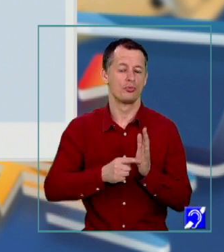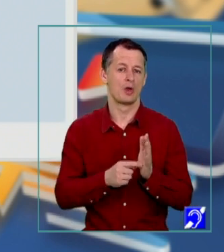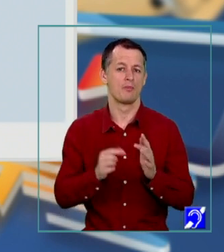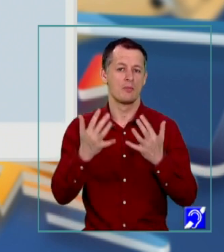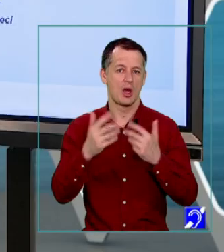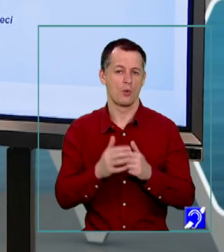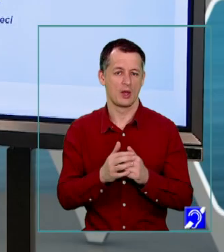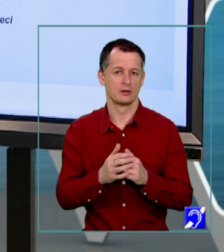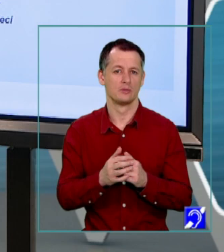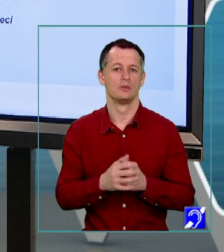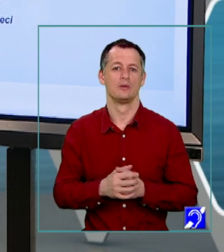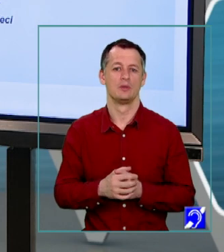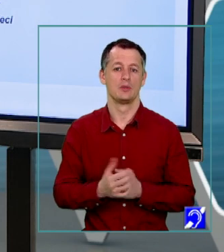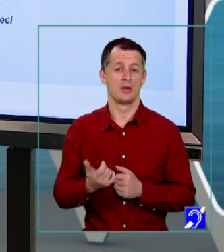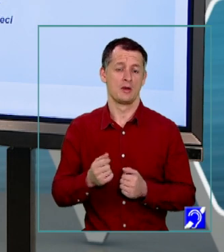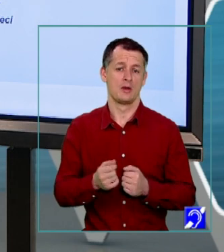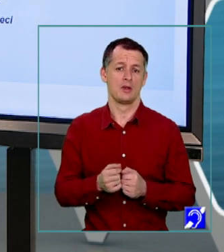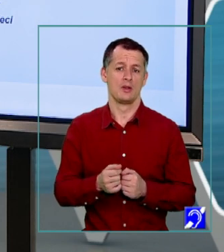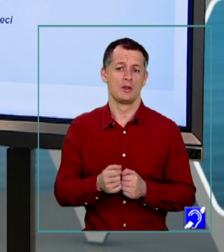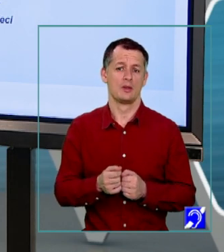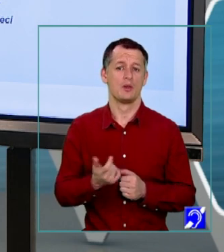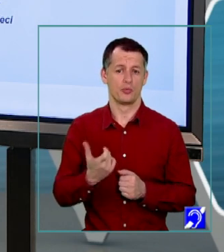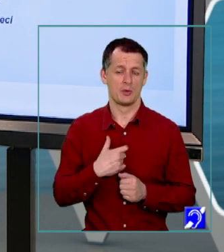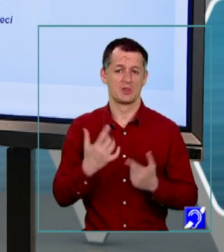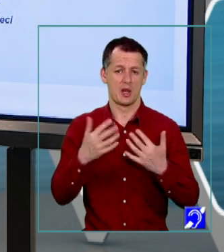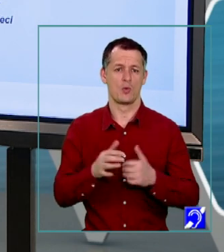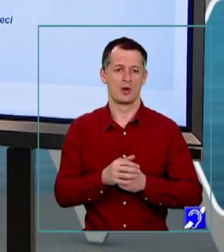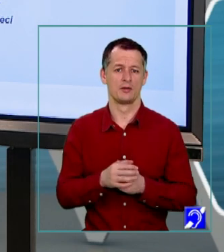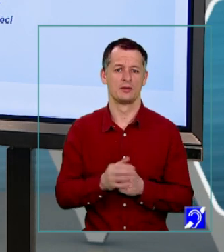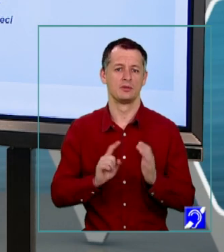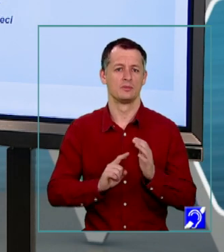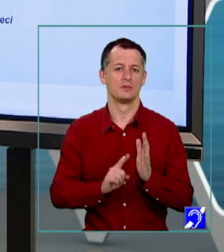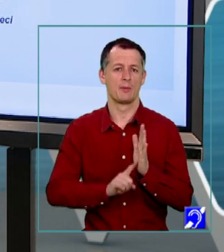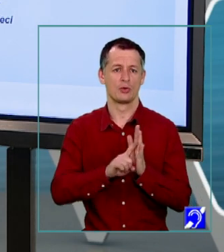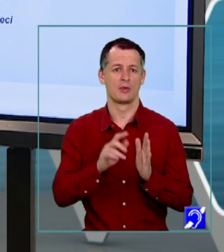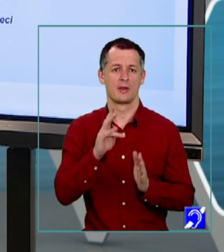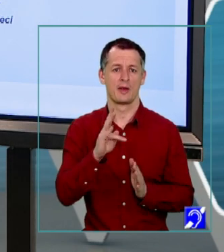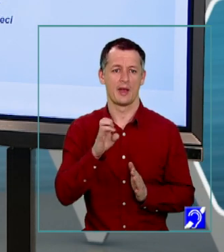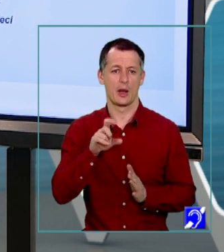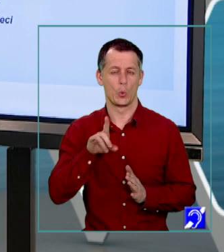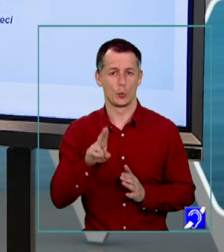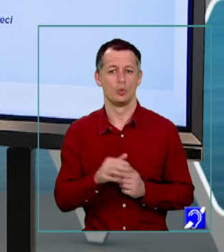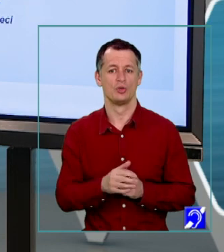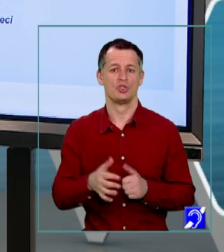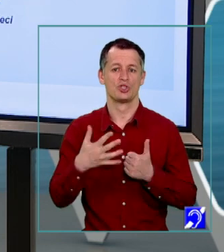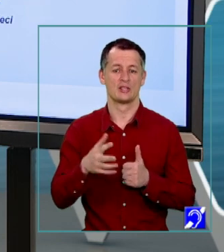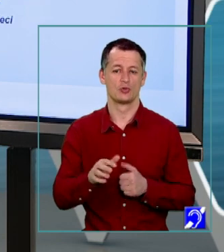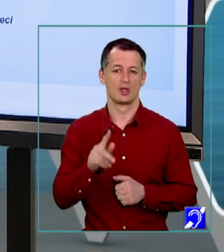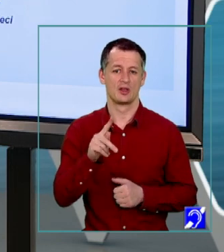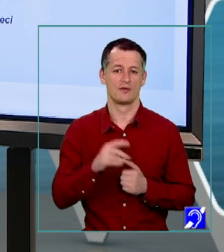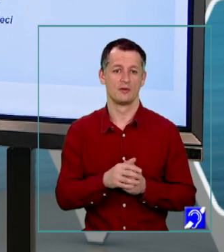că putem completa datele. Temperatura heliului este tot 600 de Kelvin.